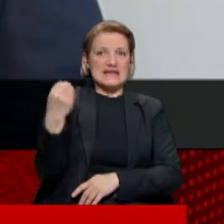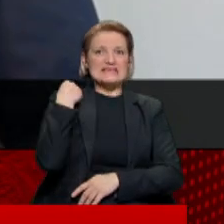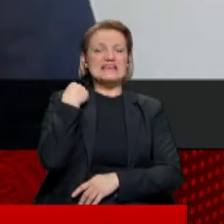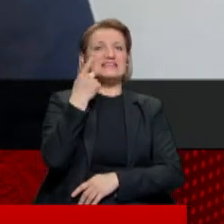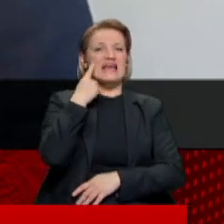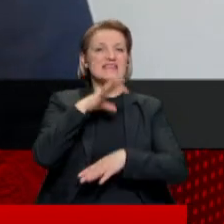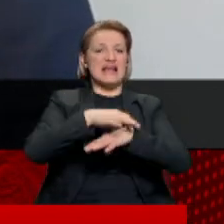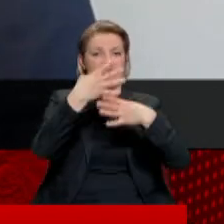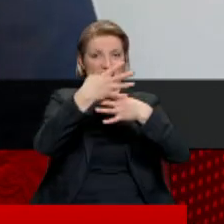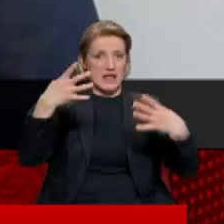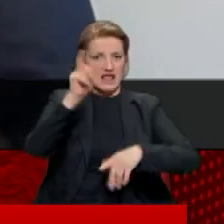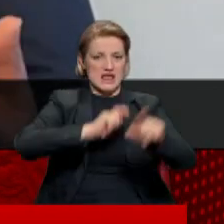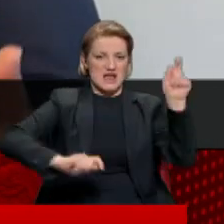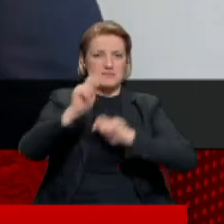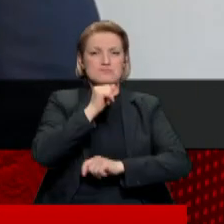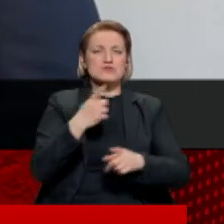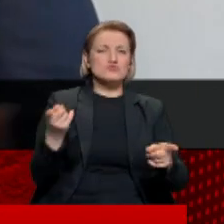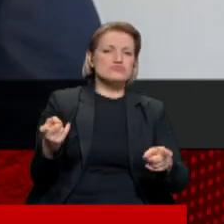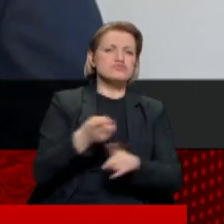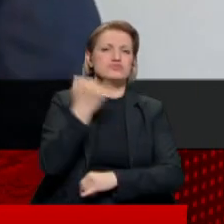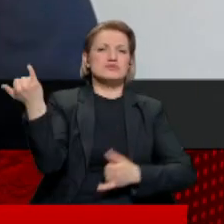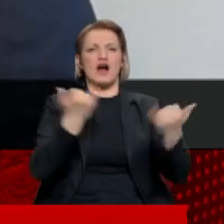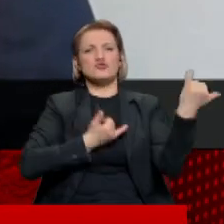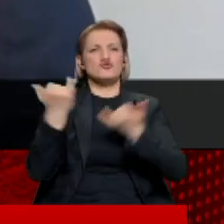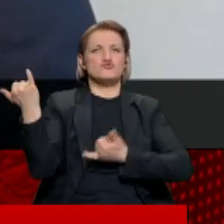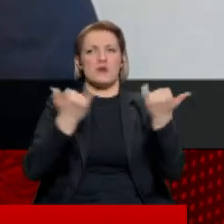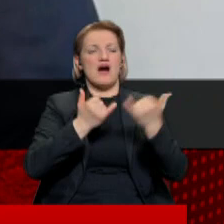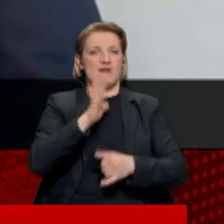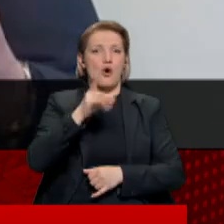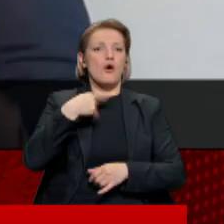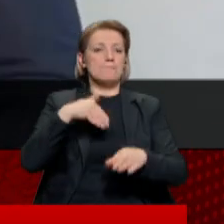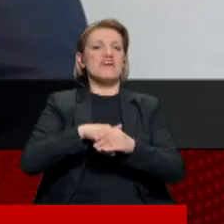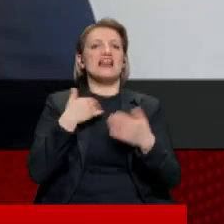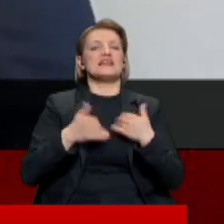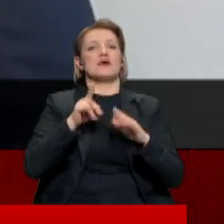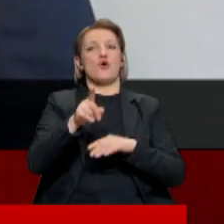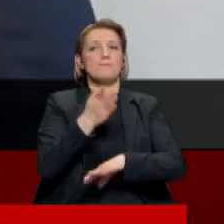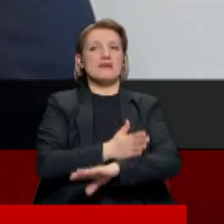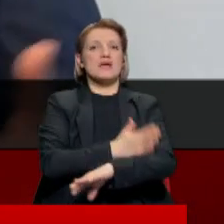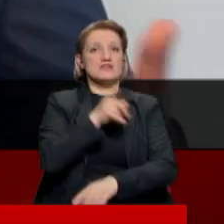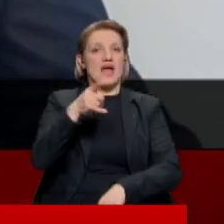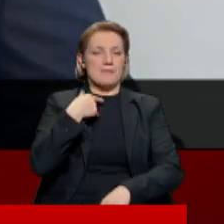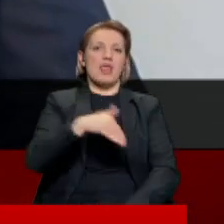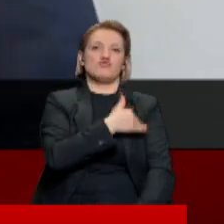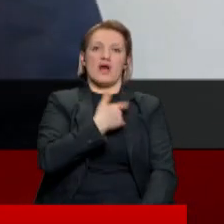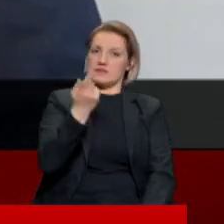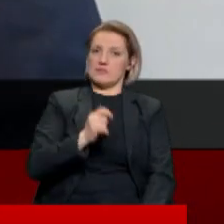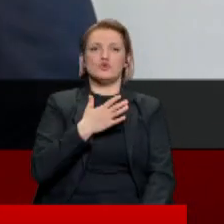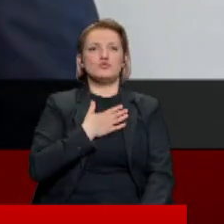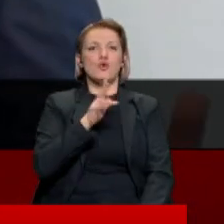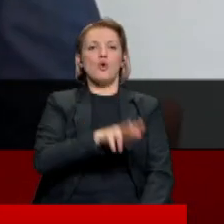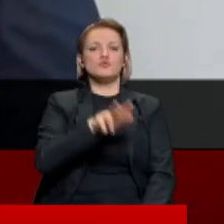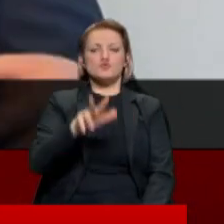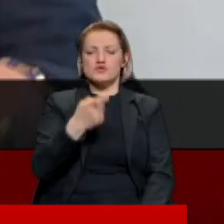hastanesi yapılmaktayken bir sürü tartışmalar vardı. O zaman vekil değilim ama o memlekette avukatlık yapıyordum. Yani